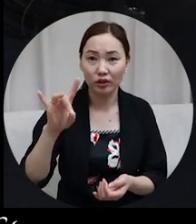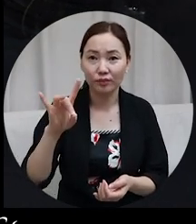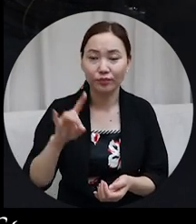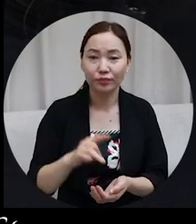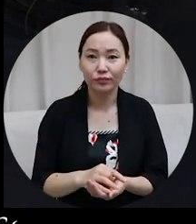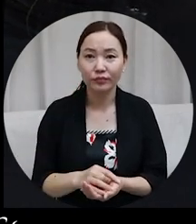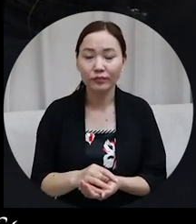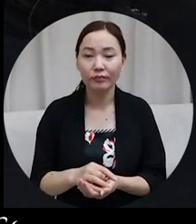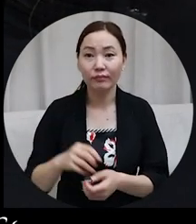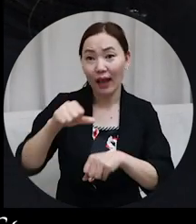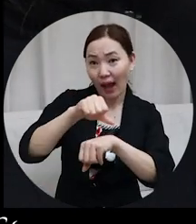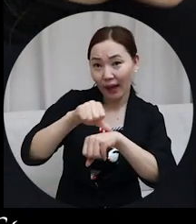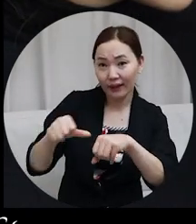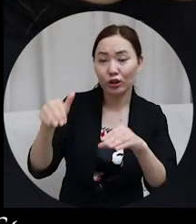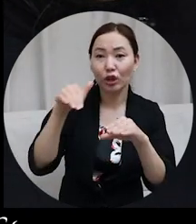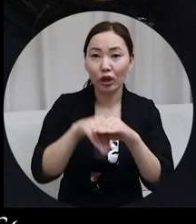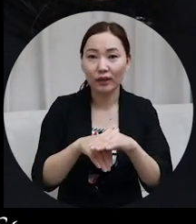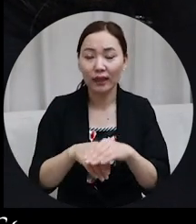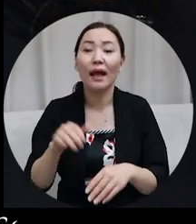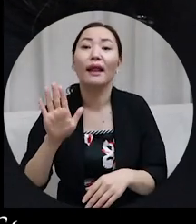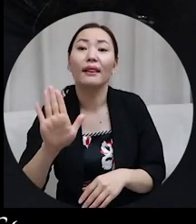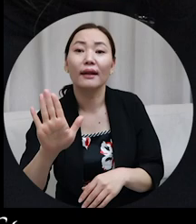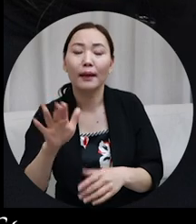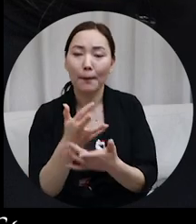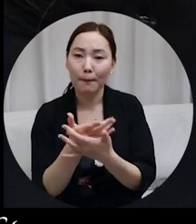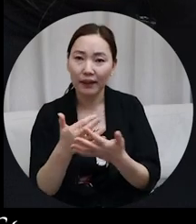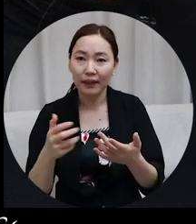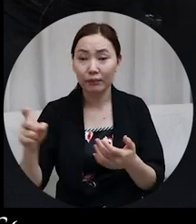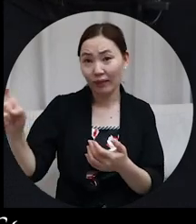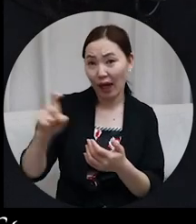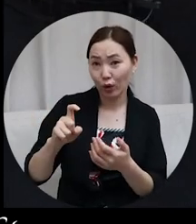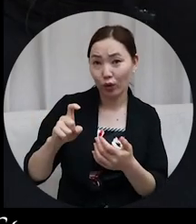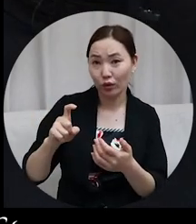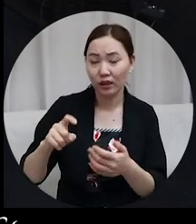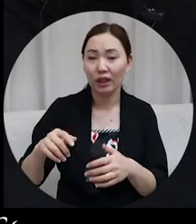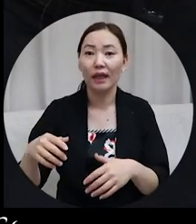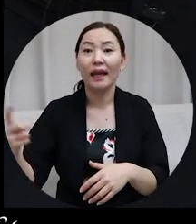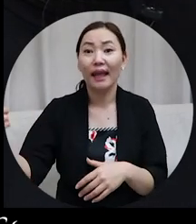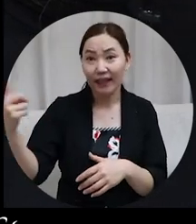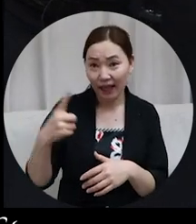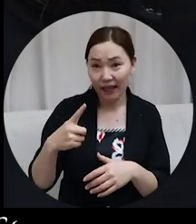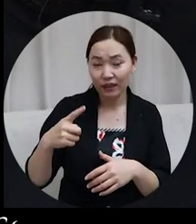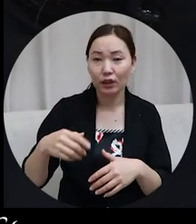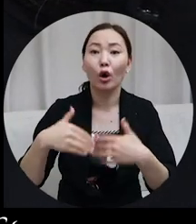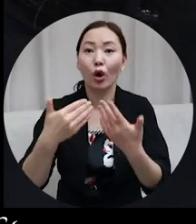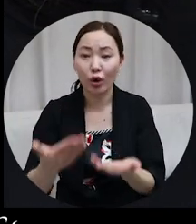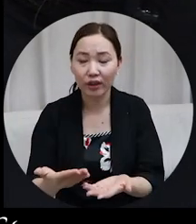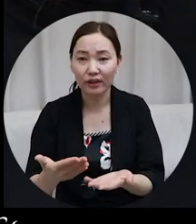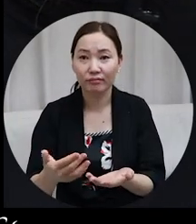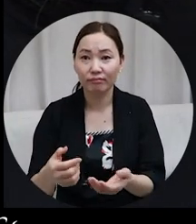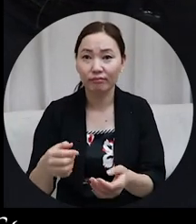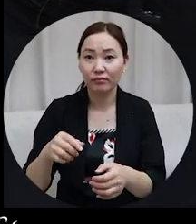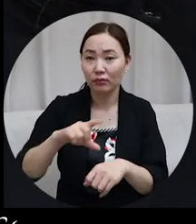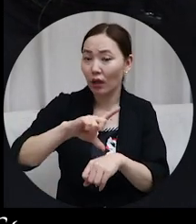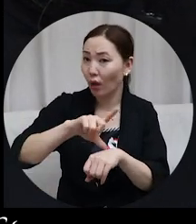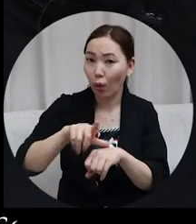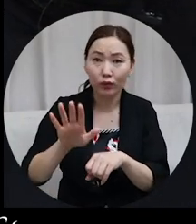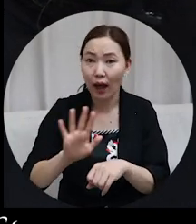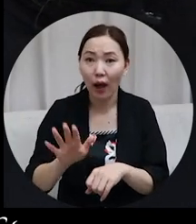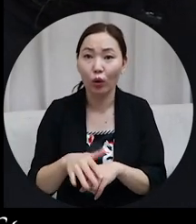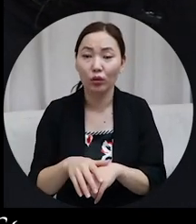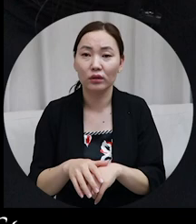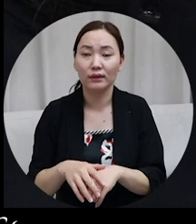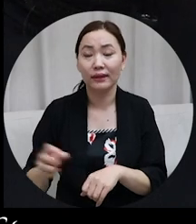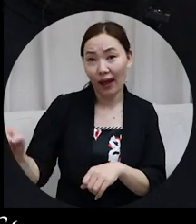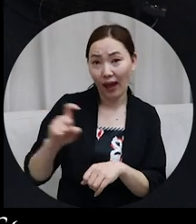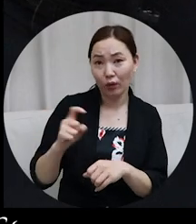өөр доонороос шилжүүлэн суулгадаг одоо туршилгаараа Солонгостай номер 1-ээ таны материалыг бид нэр явуулъя. Хариу ирэхээр нь